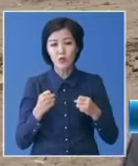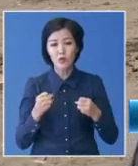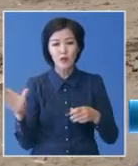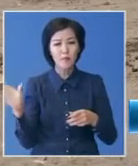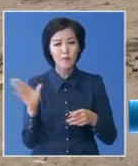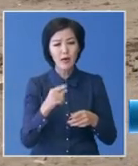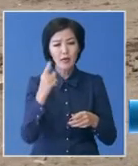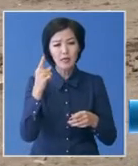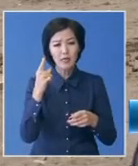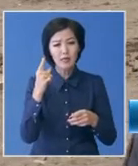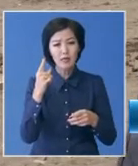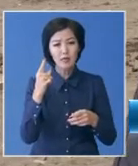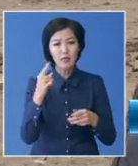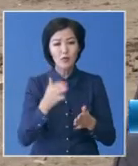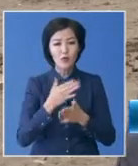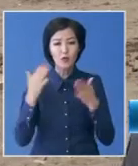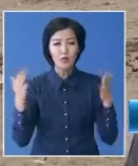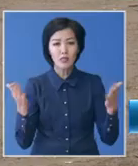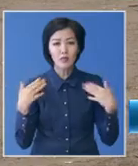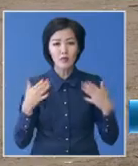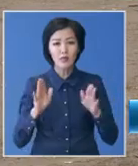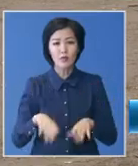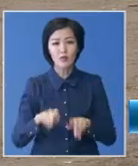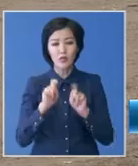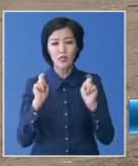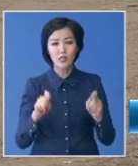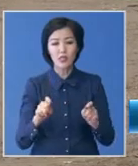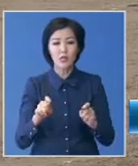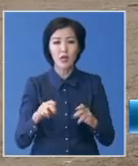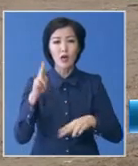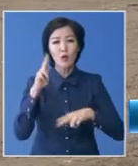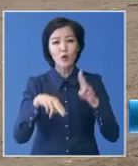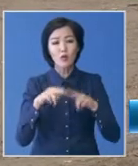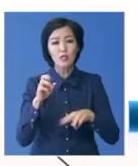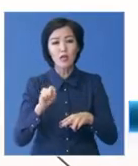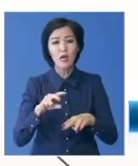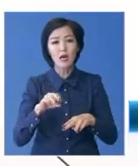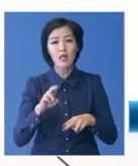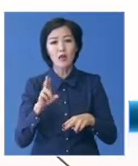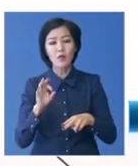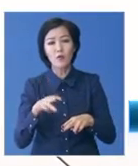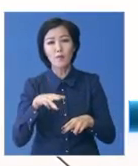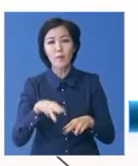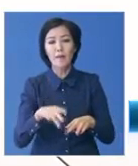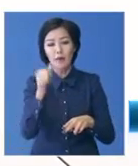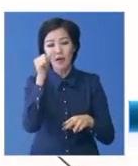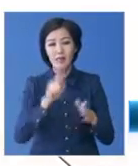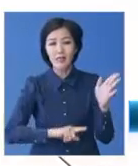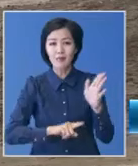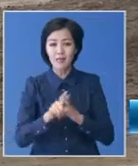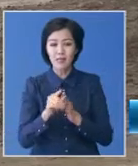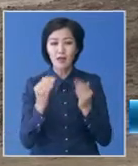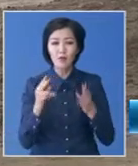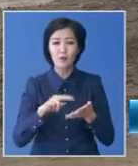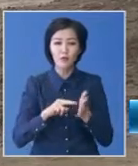ойластырылған бір кешен болып тұрғанына көзім жетіп отыр. Аллеяның құрылысын Алакөл жылу мекемесі мамыр айында бастаған. Бүгінге олар